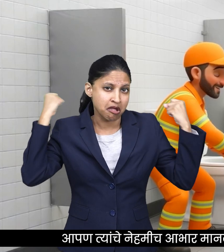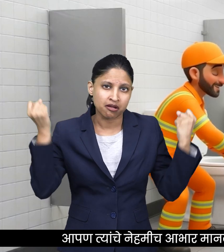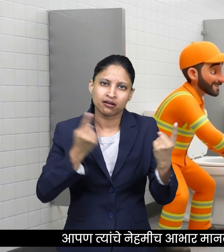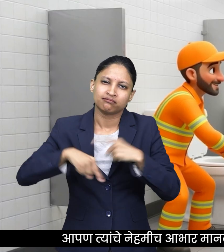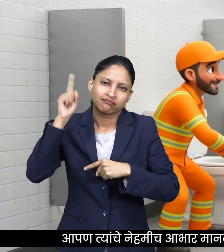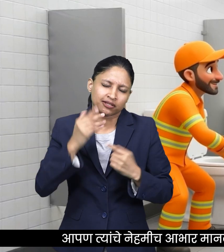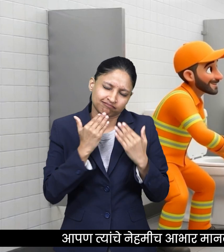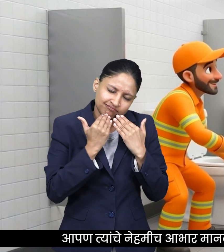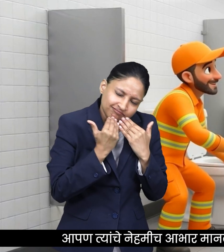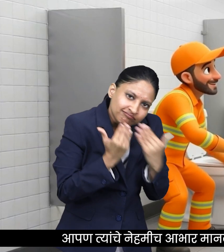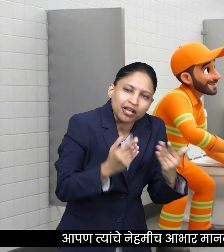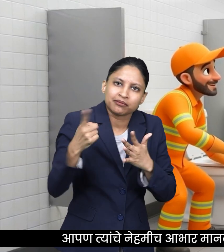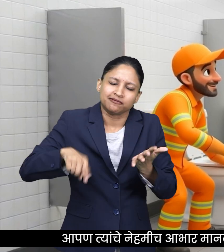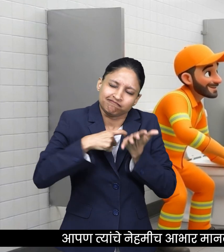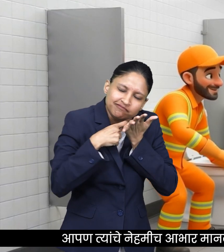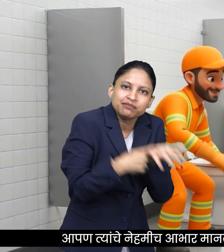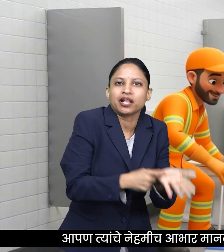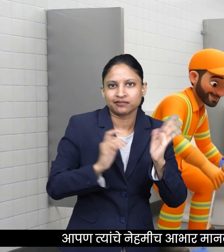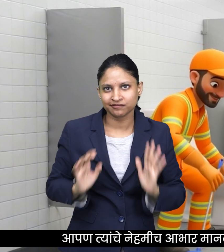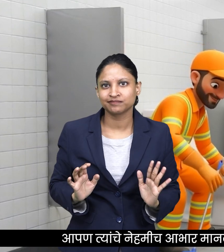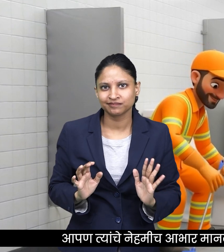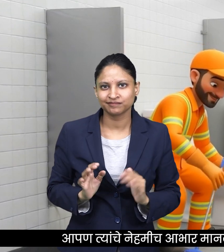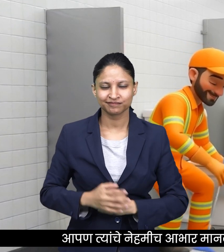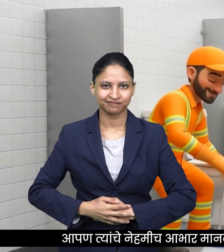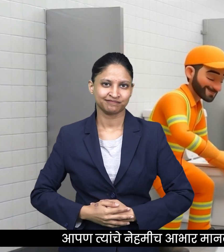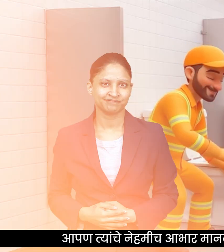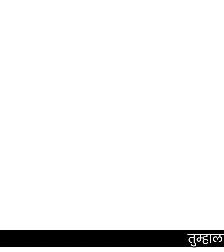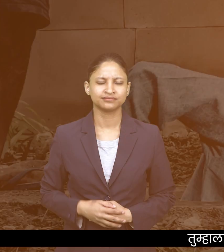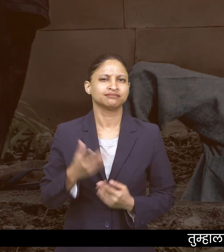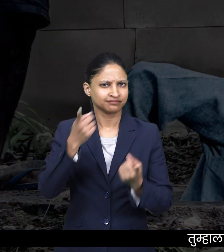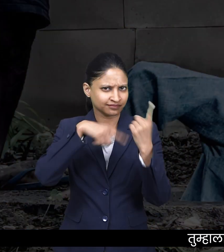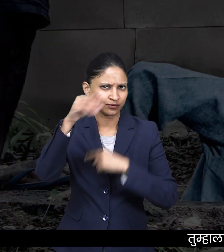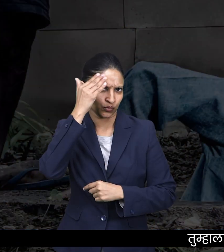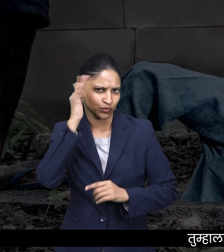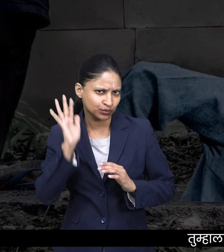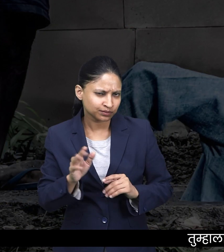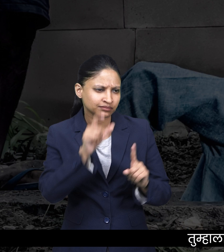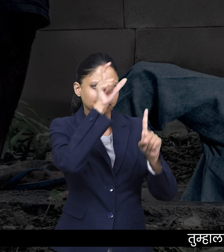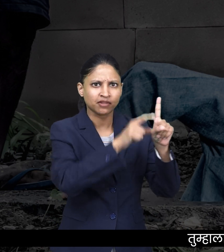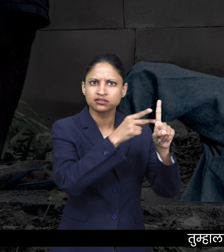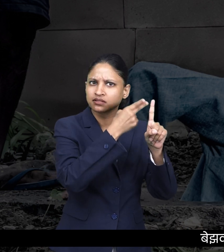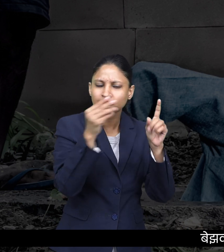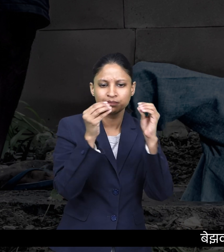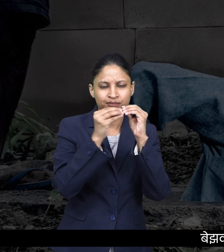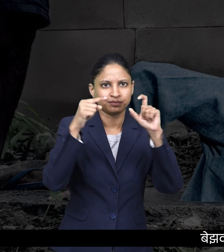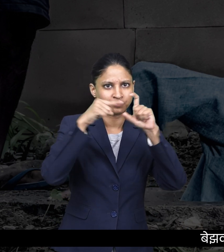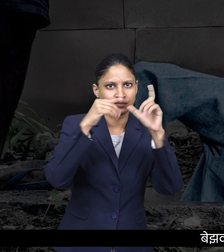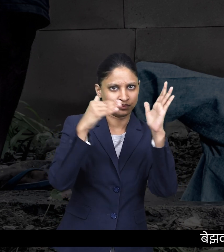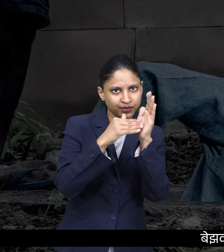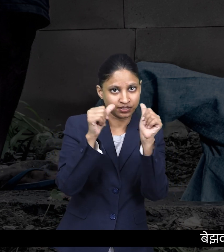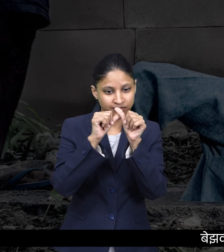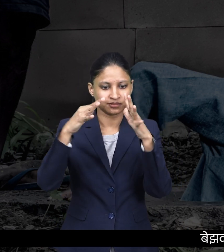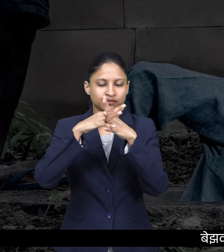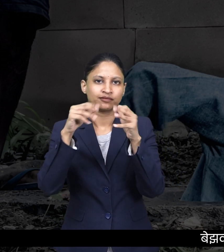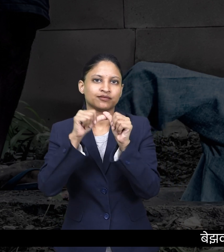आपण त्यांचे नेहमीच आभार मानले पाहिजेत आणि त्यांचा आदर केला पाहिजे. तुम्हाला माहिती आहे का, बेजवाडा